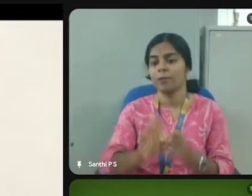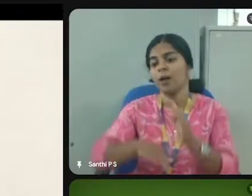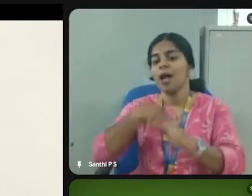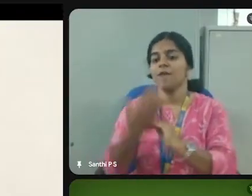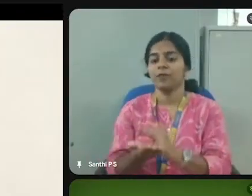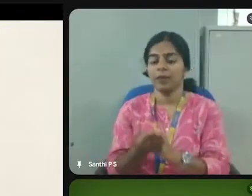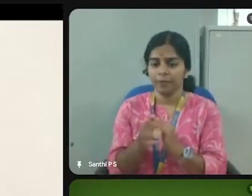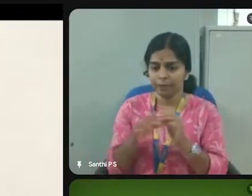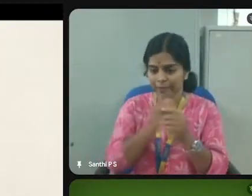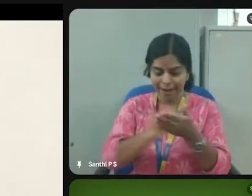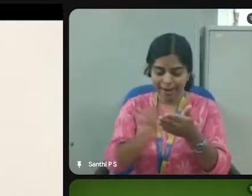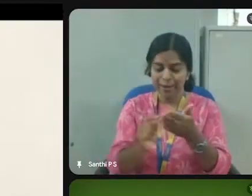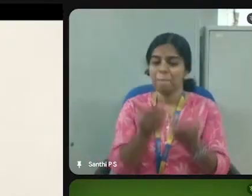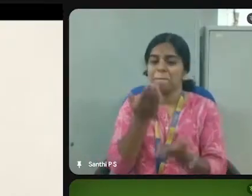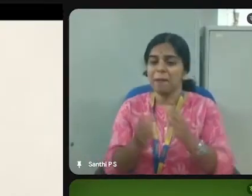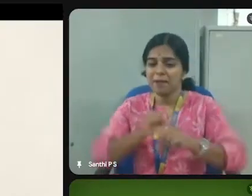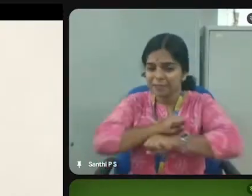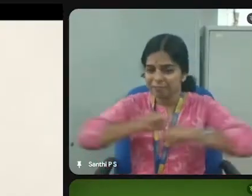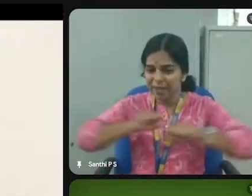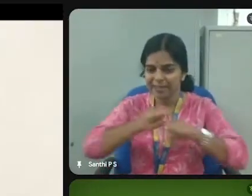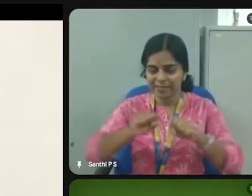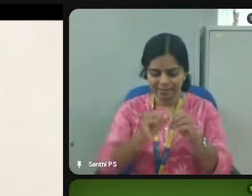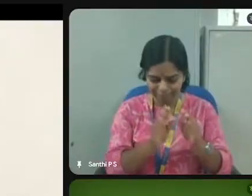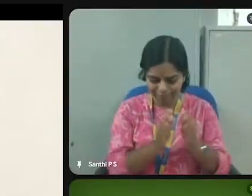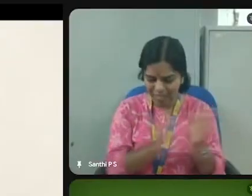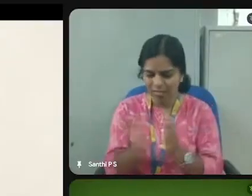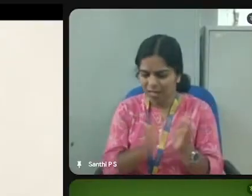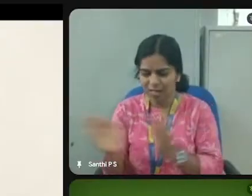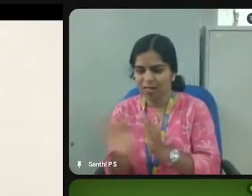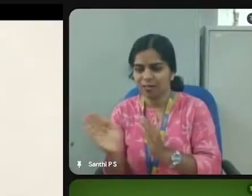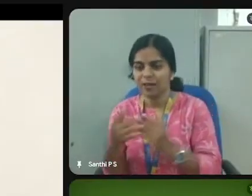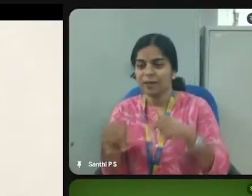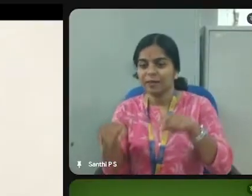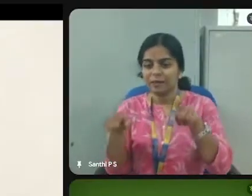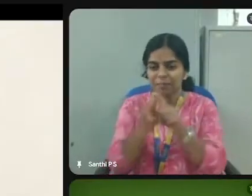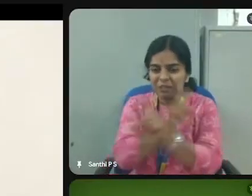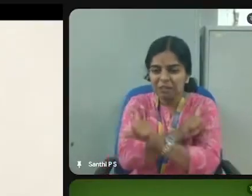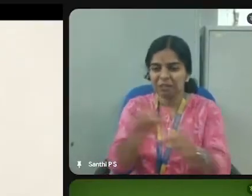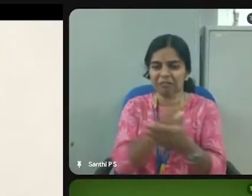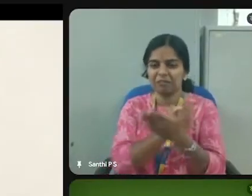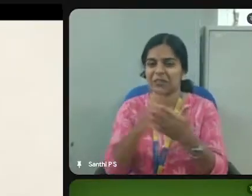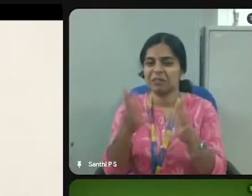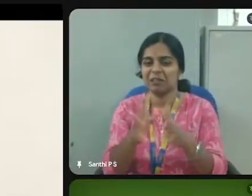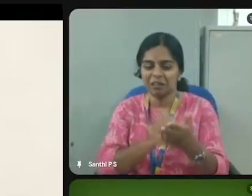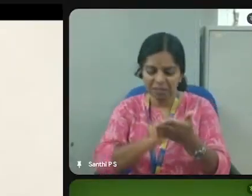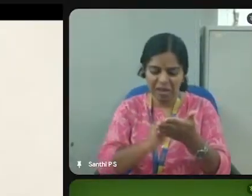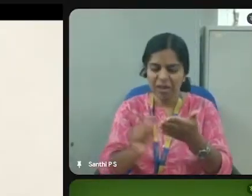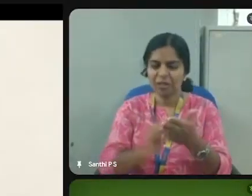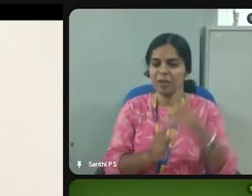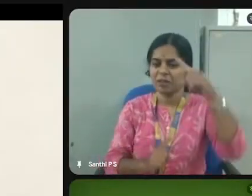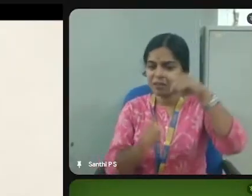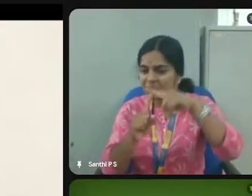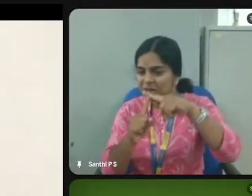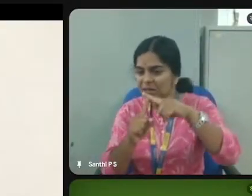അവര് എഴുതുന്നത് ചിലപ്പോൾ സ്പേസ് വിട്ടിട്ടായിരിക്കും എഴുതുന്നുണ്ടാവുക, അല്ലെങ്കിൽ ശരിക്കും നേരെ എഴുതില്ല, ചിലപ്പോൾ പി ഒരു ഭാഗത്തും ടി